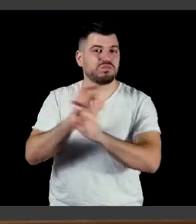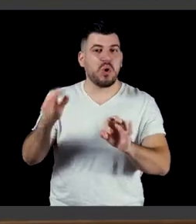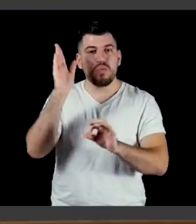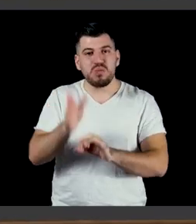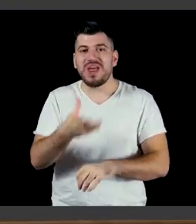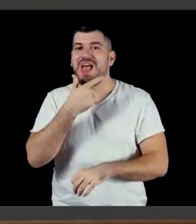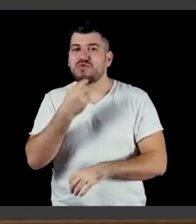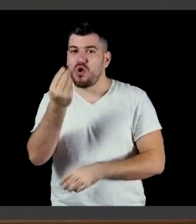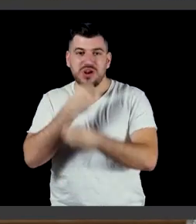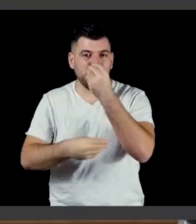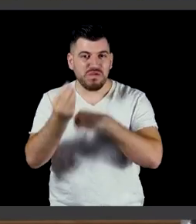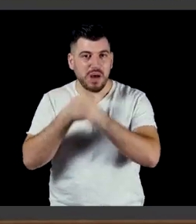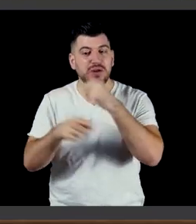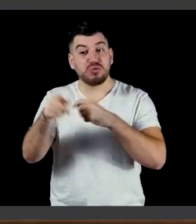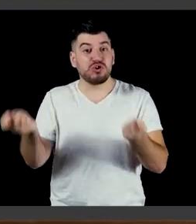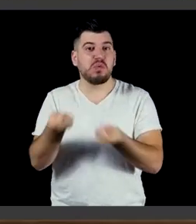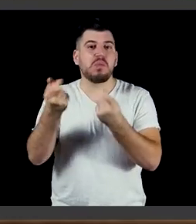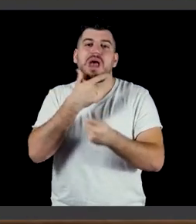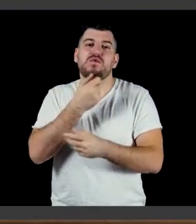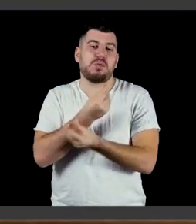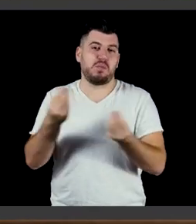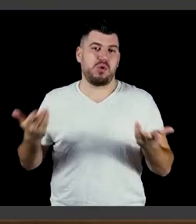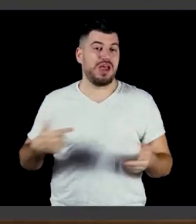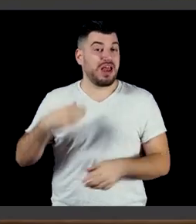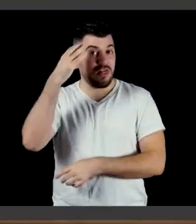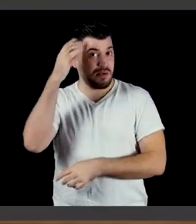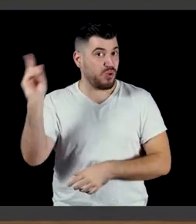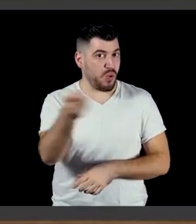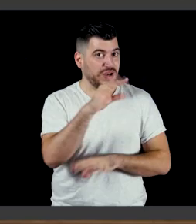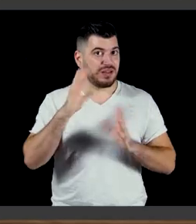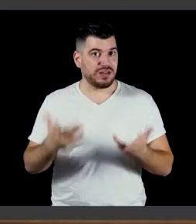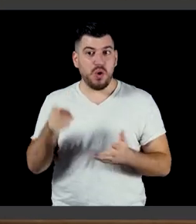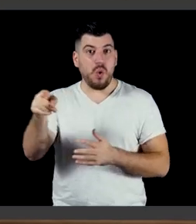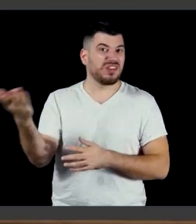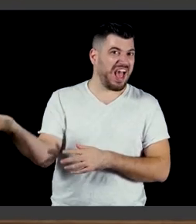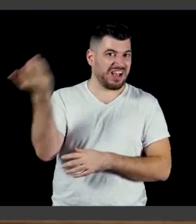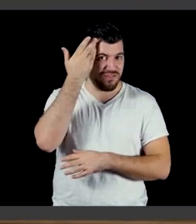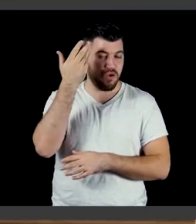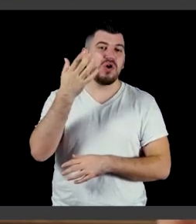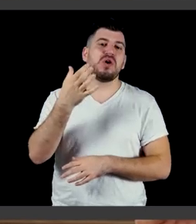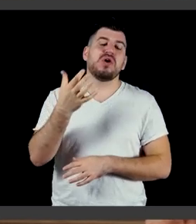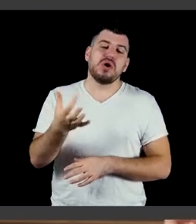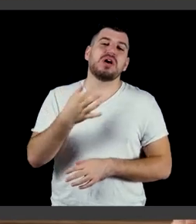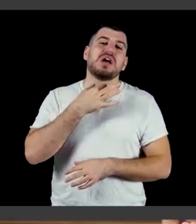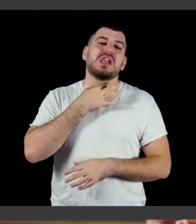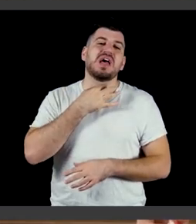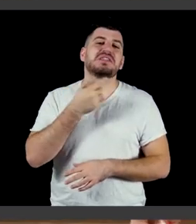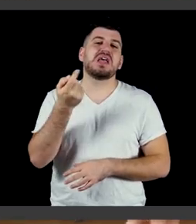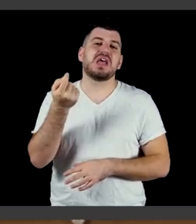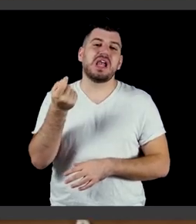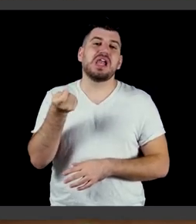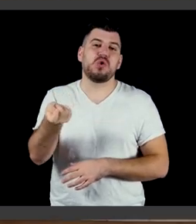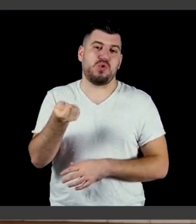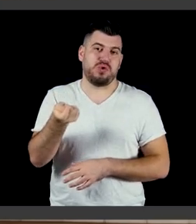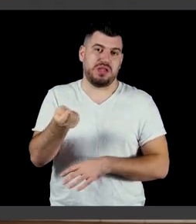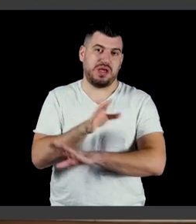φάμε. Γενικά είναι πάρα πολύ εύκολο και στη χρήση του. Θα θυμάστε πάντα ότι ό,τι είναι ακριβό θέλει πολύ λίγη δοκιμασία στο τηγάνι.